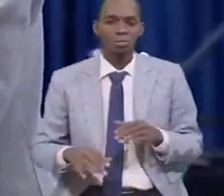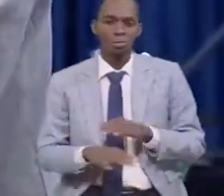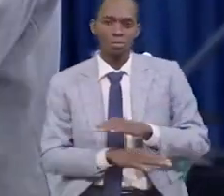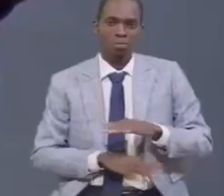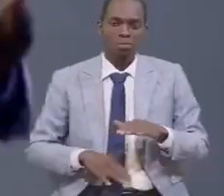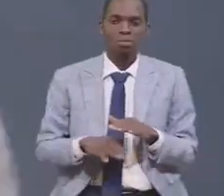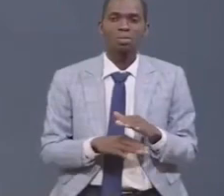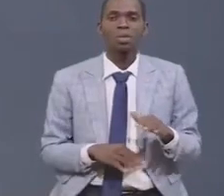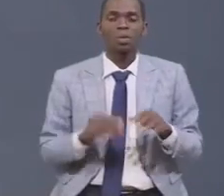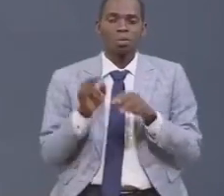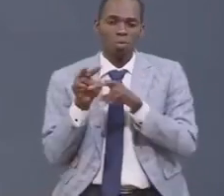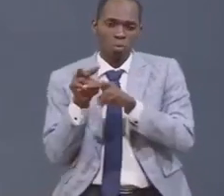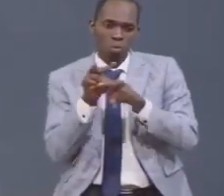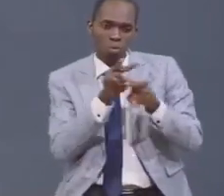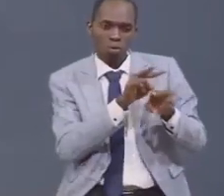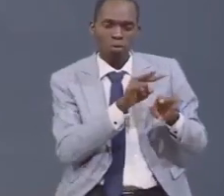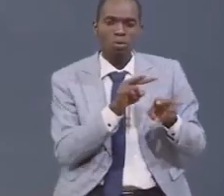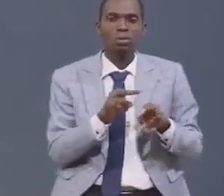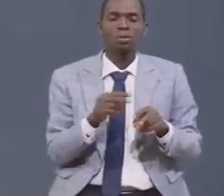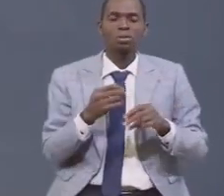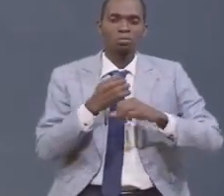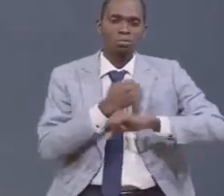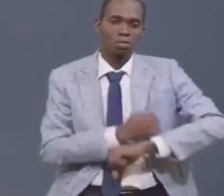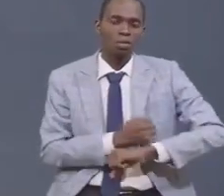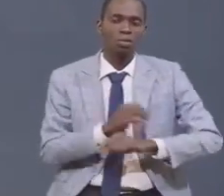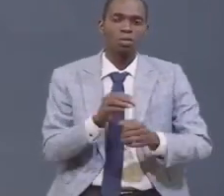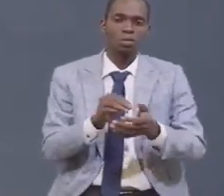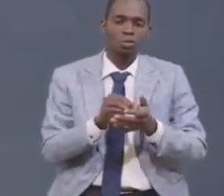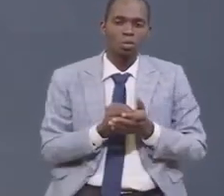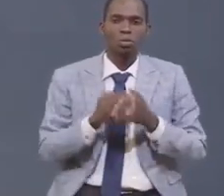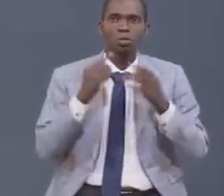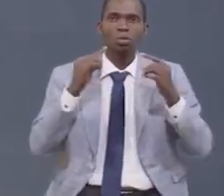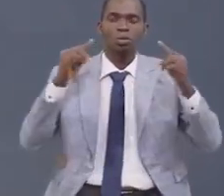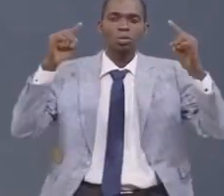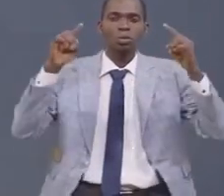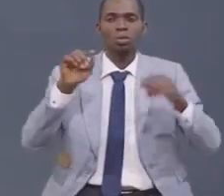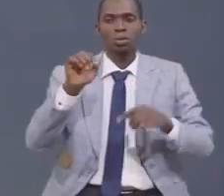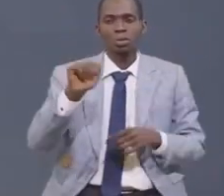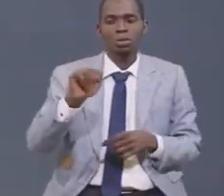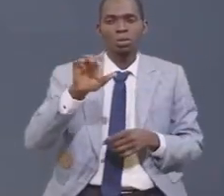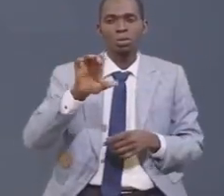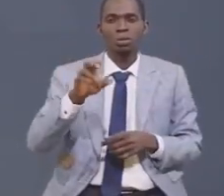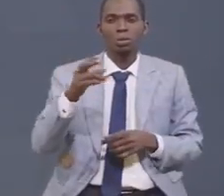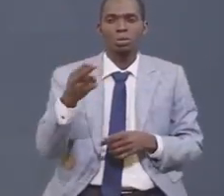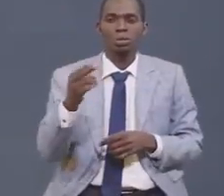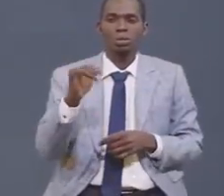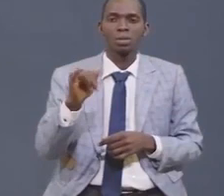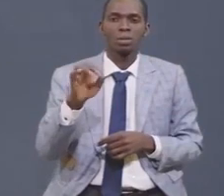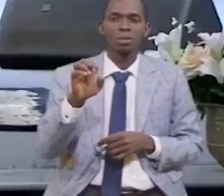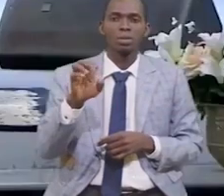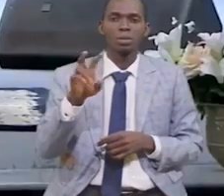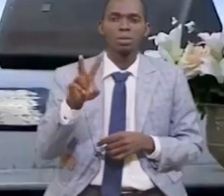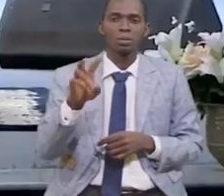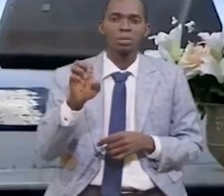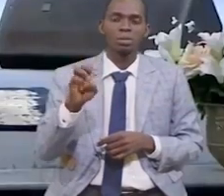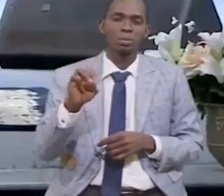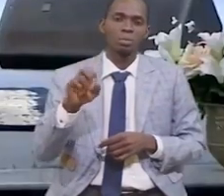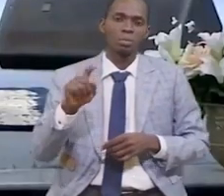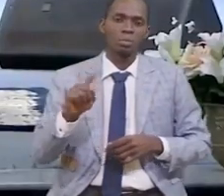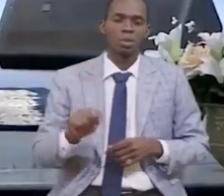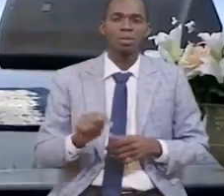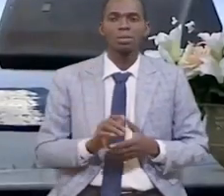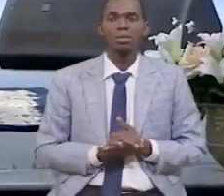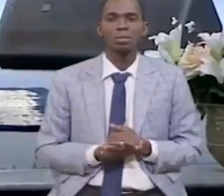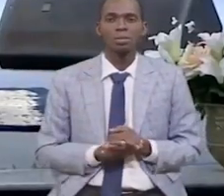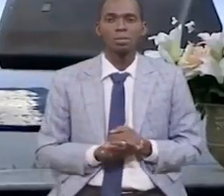watches over his achievement. ప్రతి ఒక్కరు కూడా వారి జాతీయత ఏదైనా, వారి గత చరిత్ర ఏదైనా, వారు